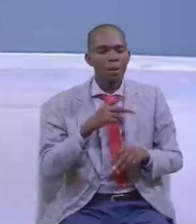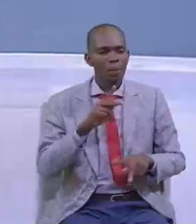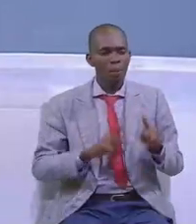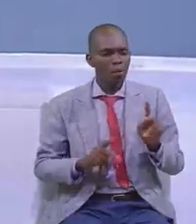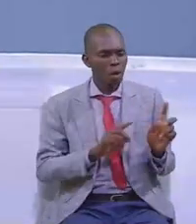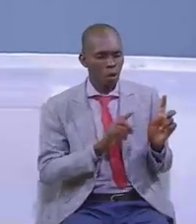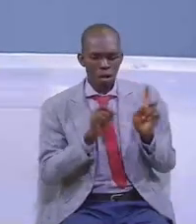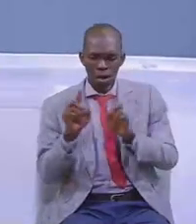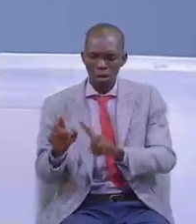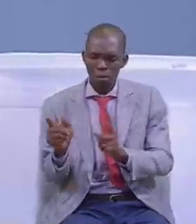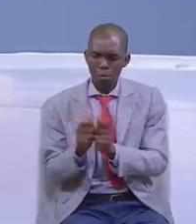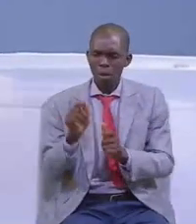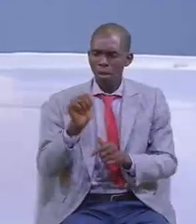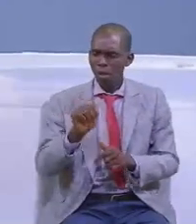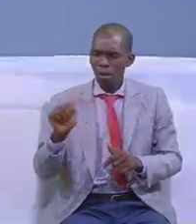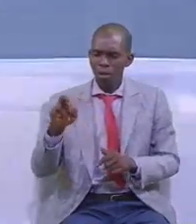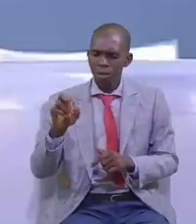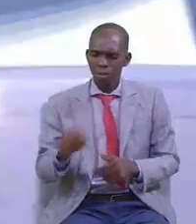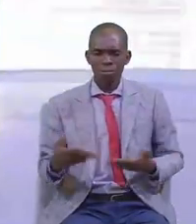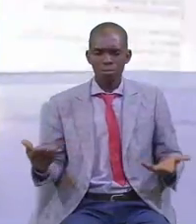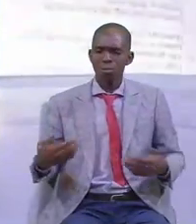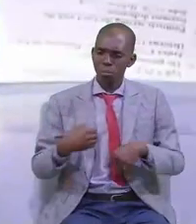Et ils sont venus pour dire, Aaron, fais-nous un Dieu.